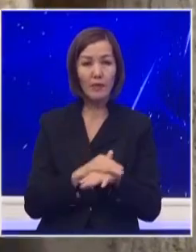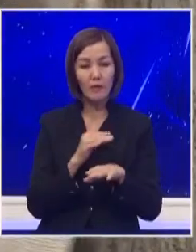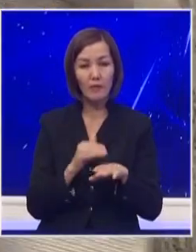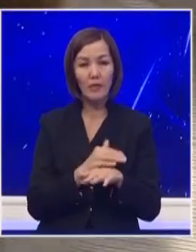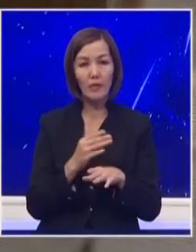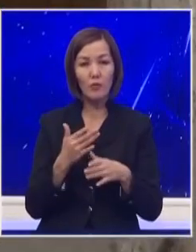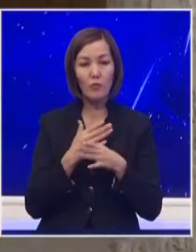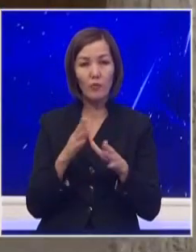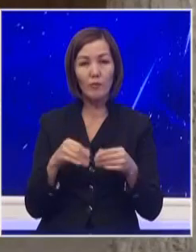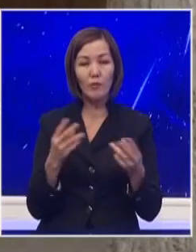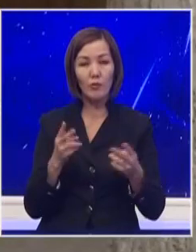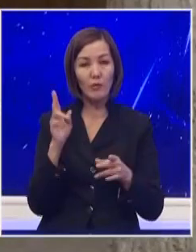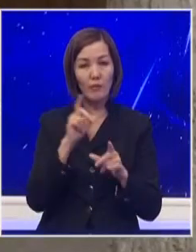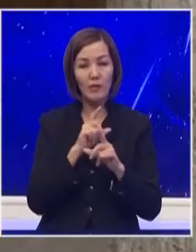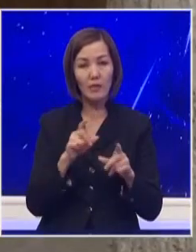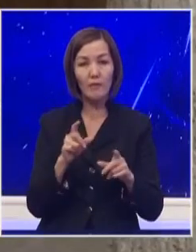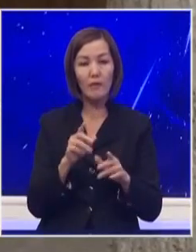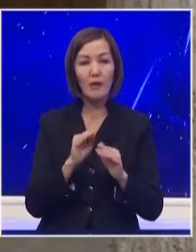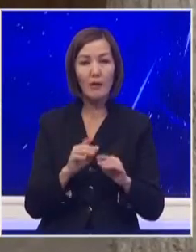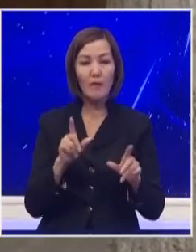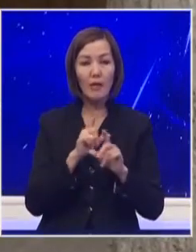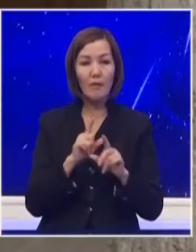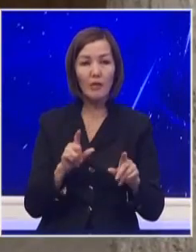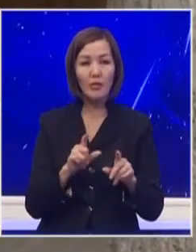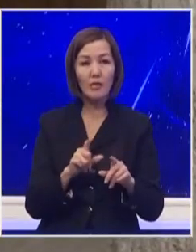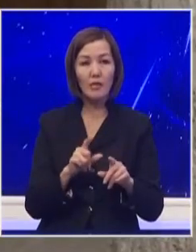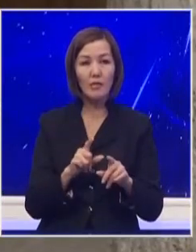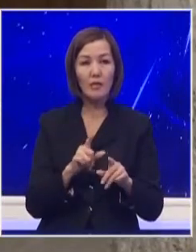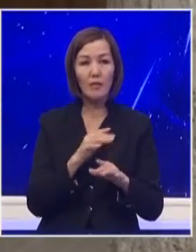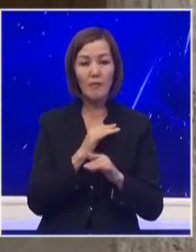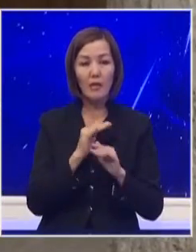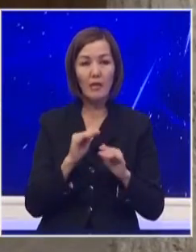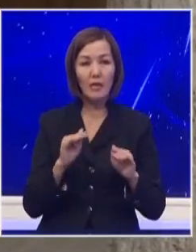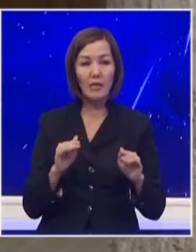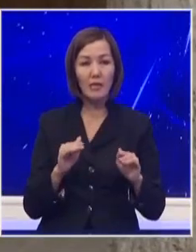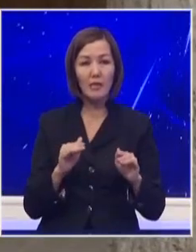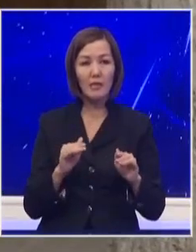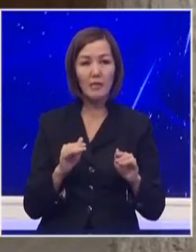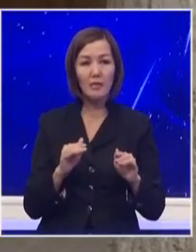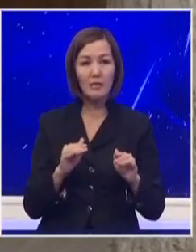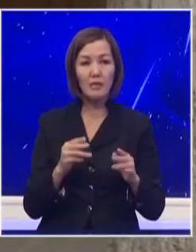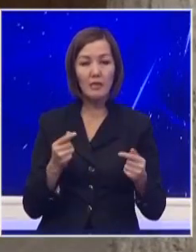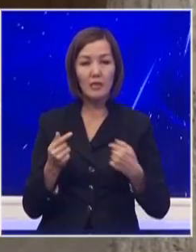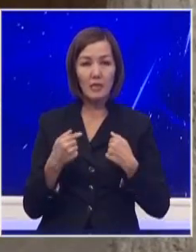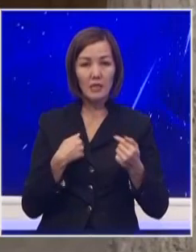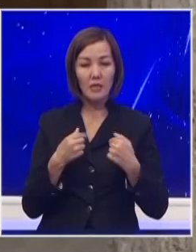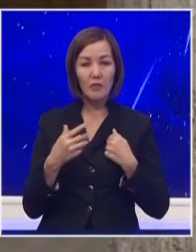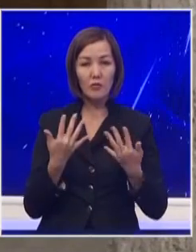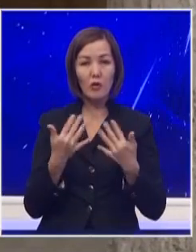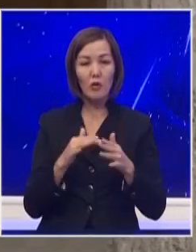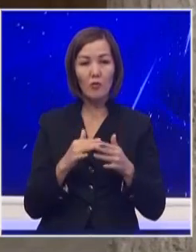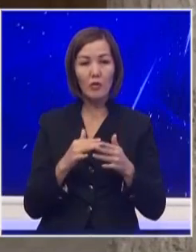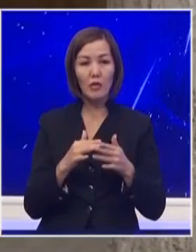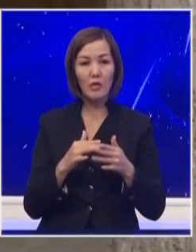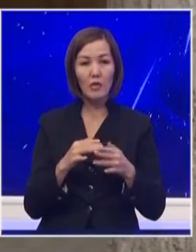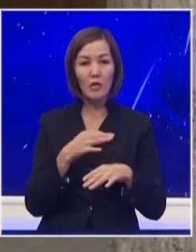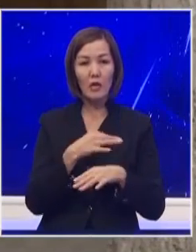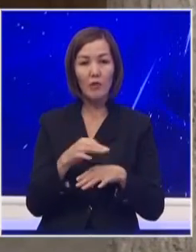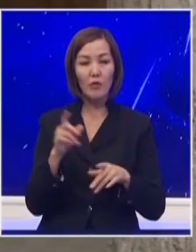Іле ауданының қарапайым жұртшылығы да президент сайлауын қолдайтындарын айтып отыр. Енді